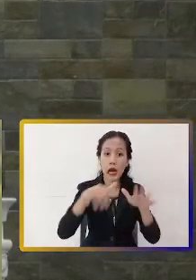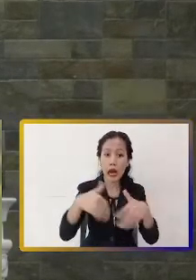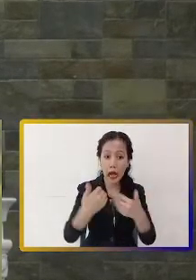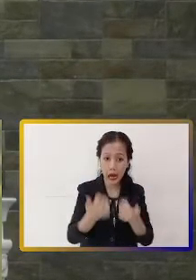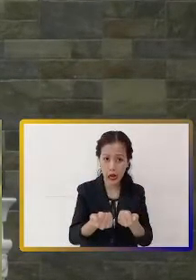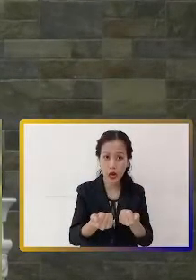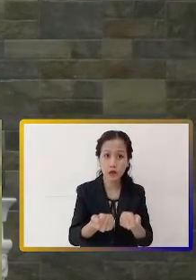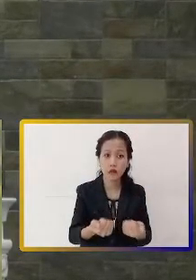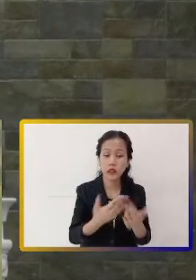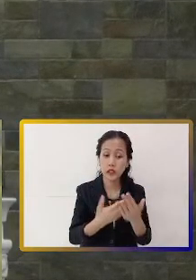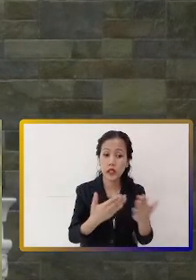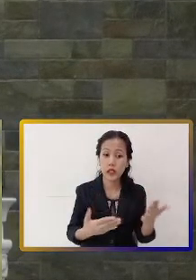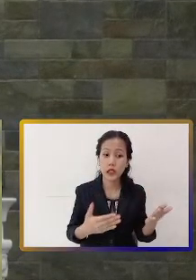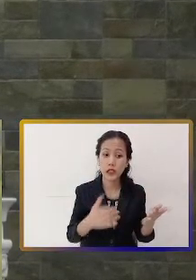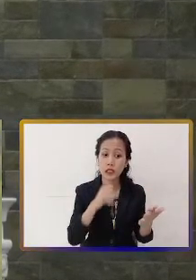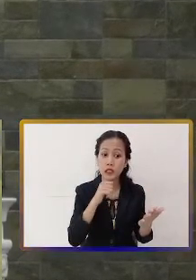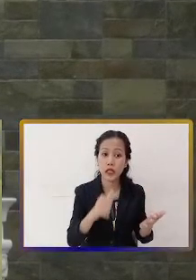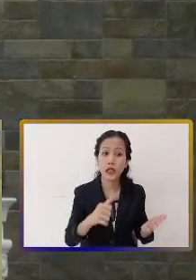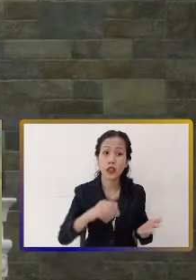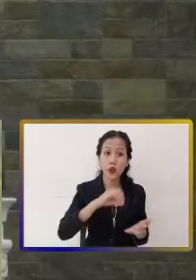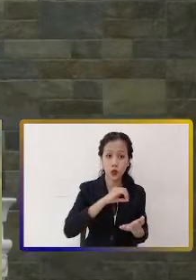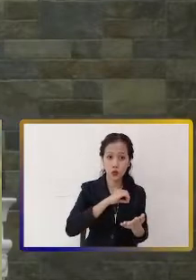hindi mapapasa akin ang hindi ko kailangan.